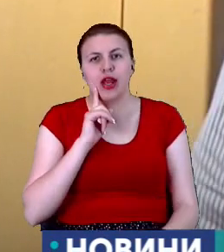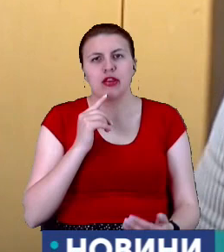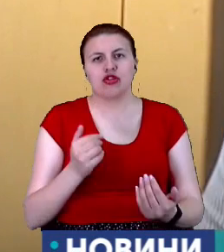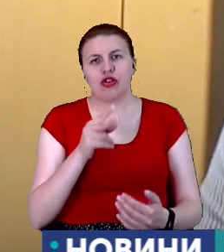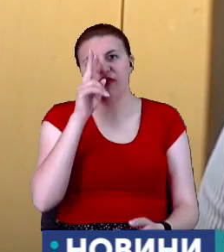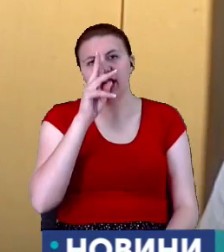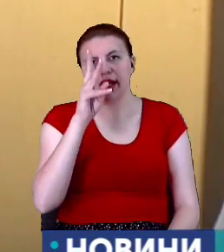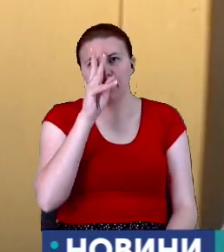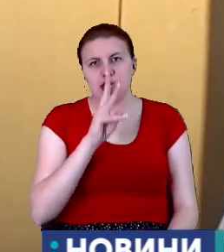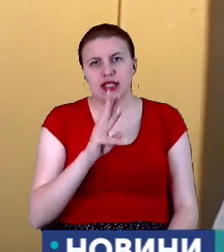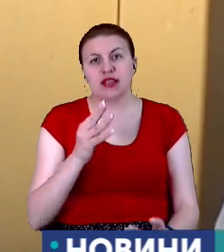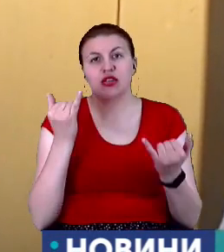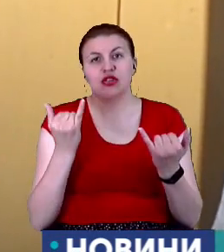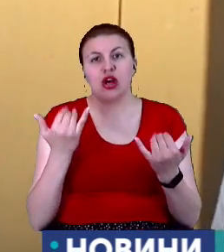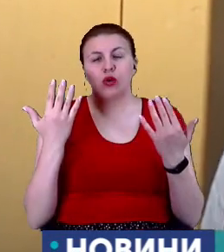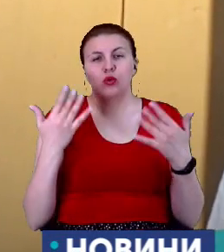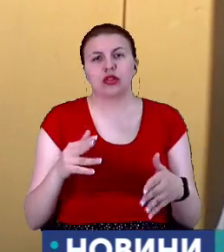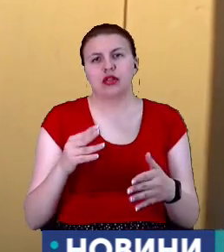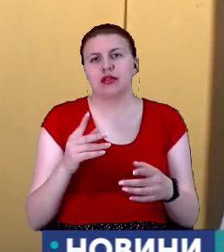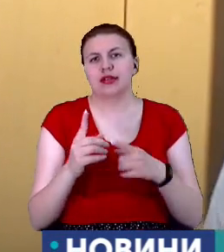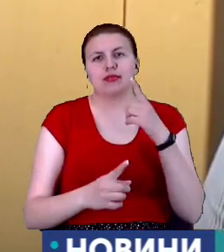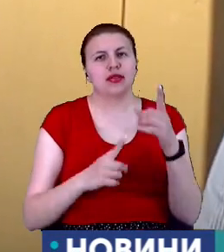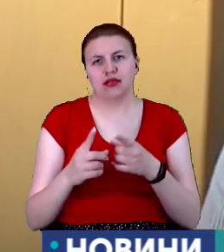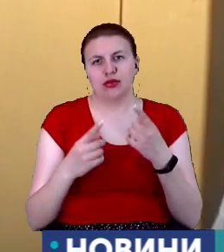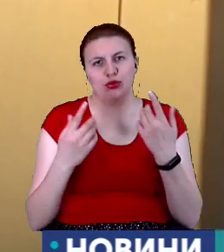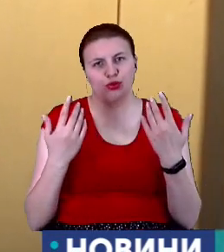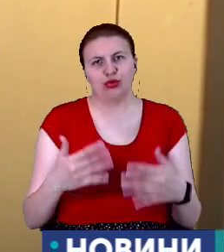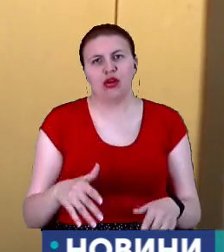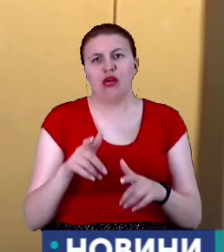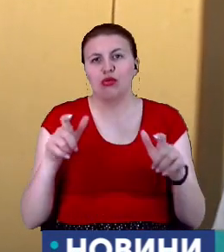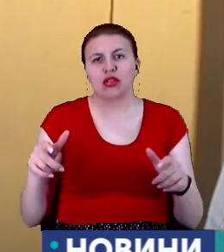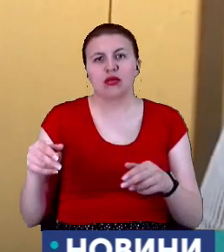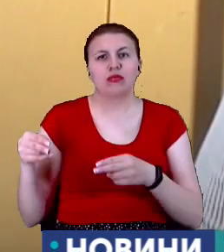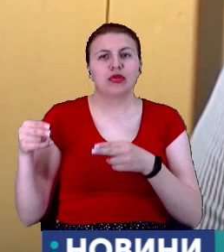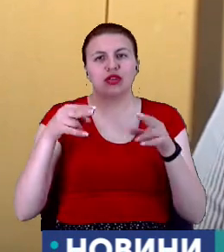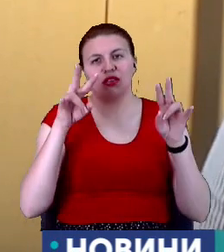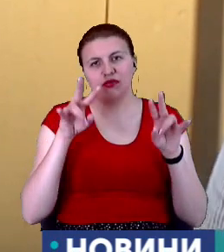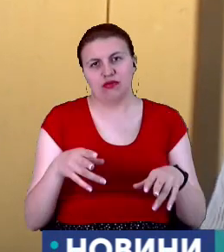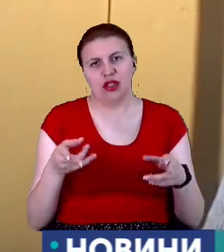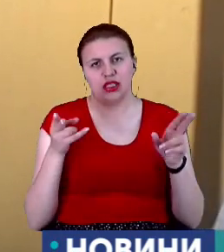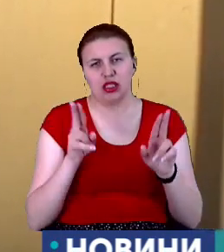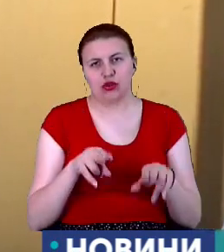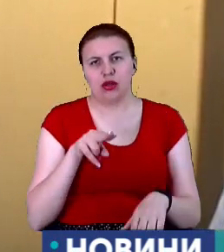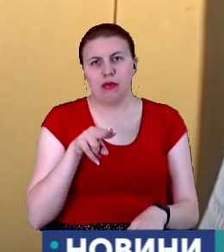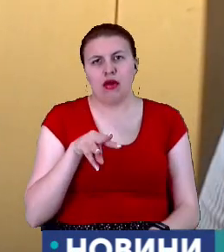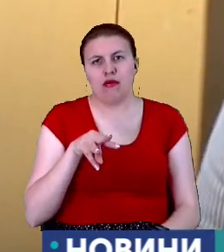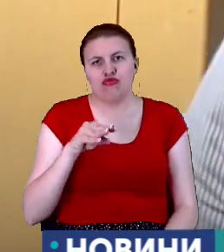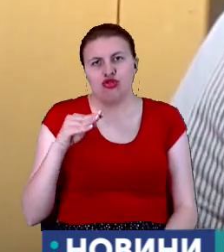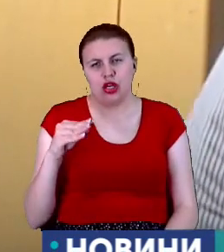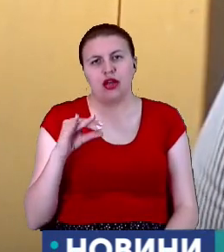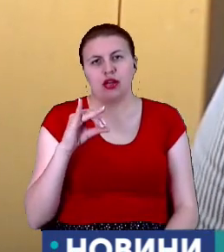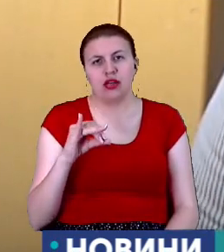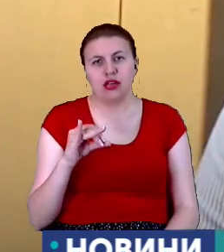месяца. Сейчас уже поменялась немножко концепция, люди приезжают уже на постоянное место жительства фактически, и, соответственно,